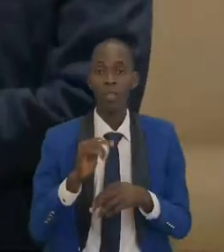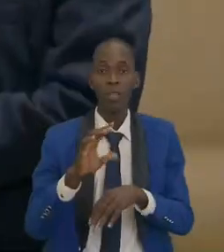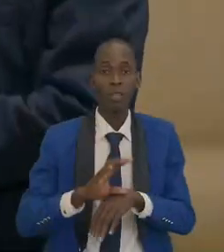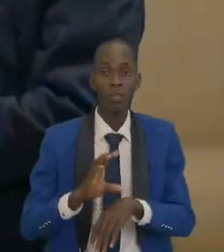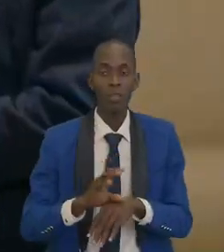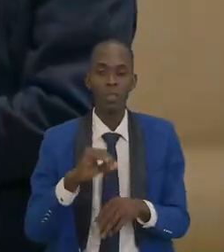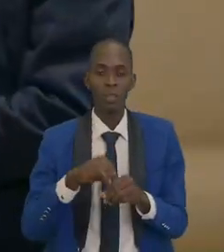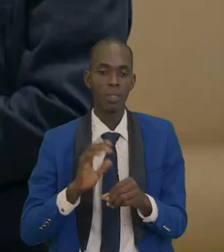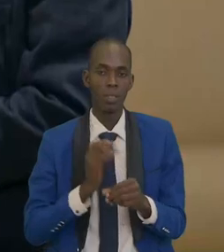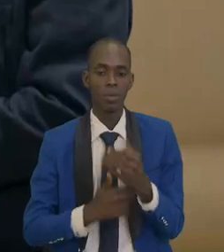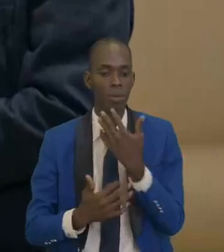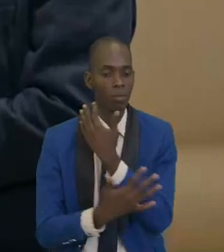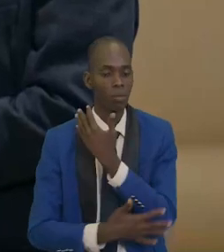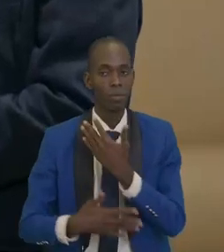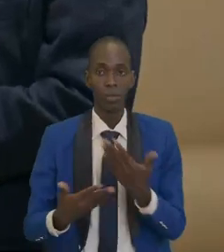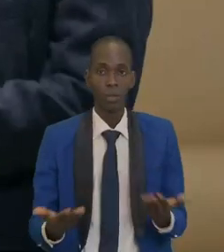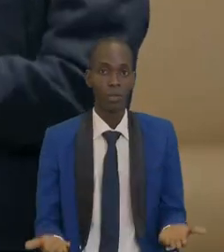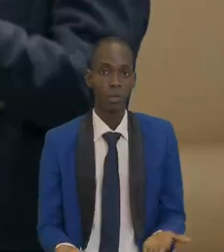L'Église dans notre pays ici,